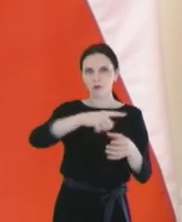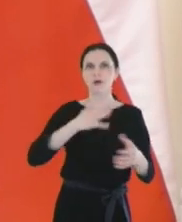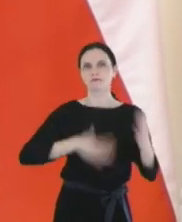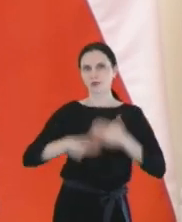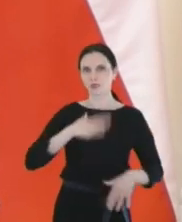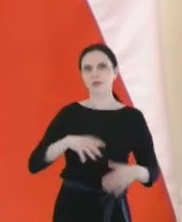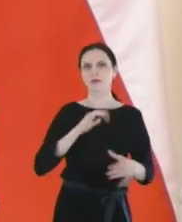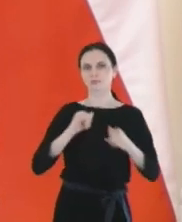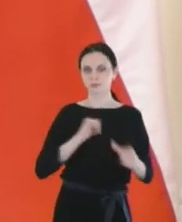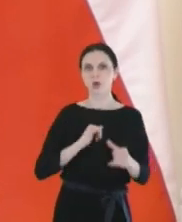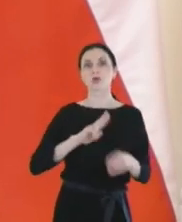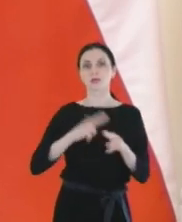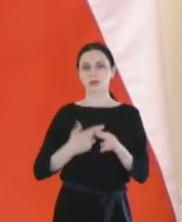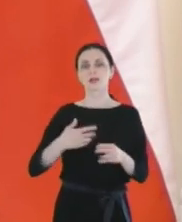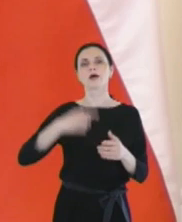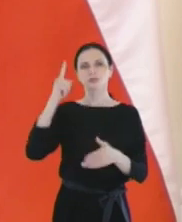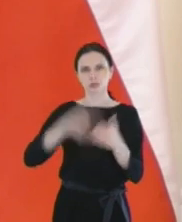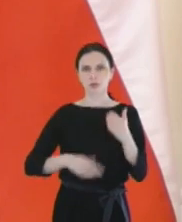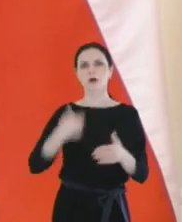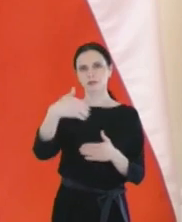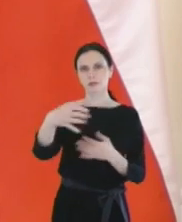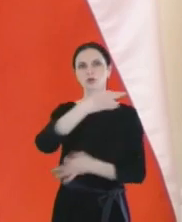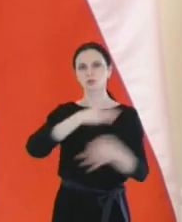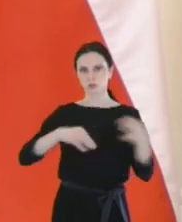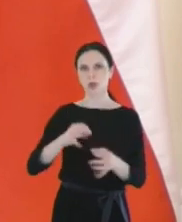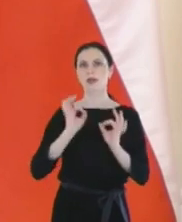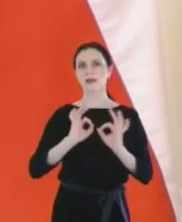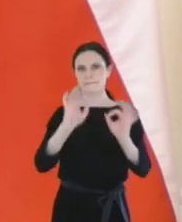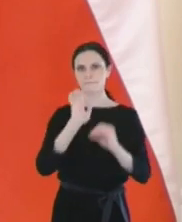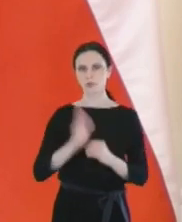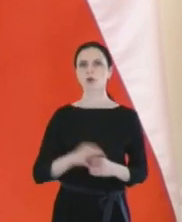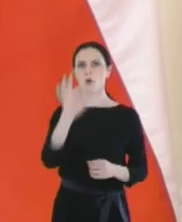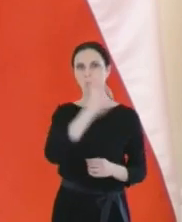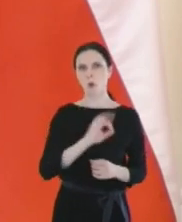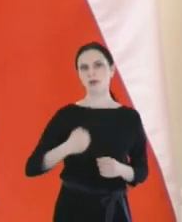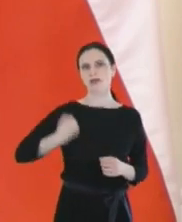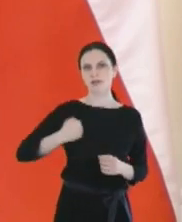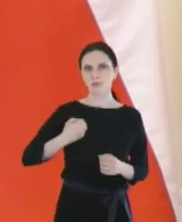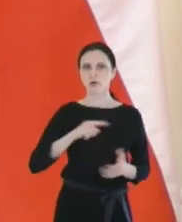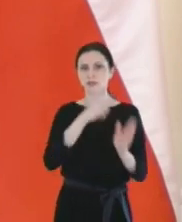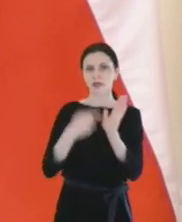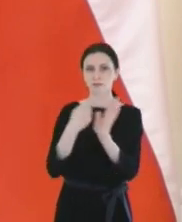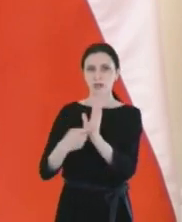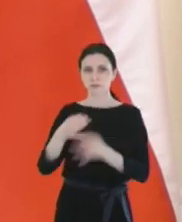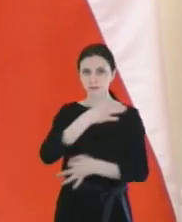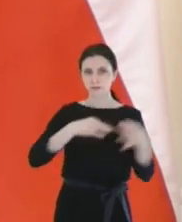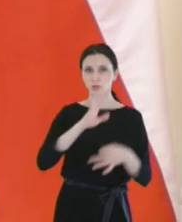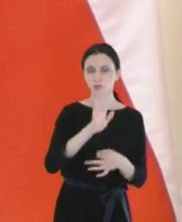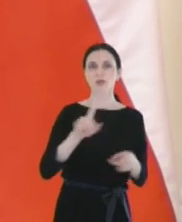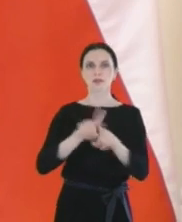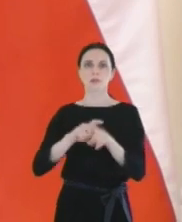diskusijų, visų pirma, aptariant gynybos klausimus, situaciją Ukrainoje, tačiau aptariant